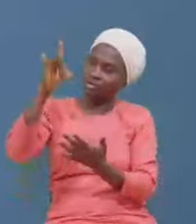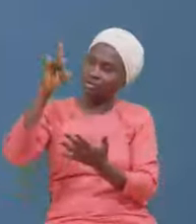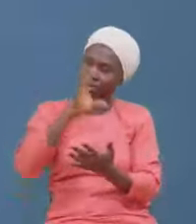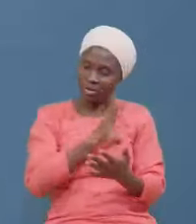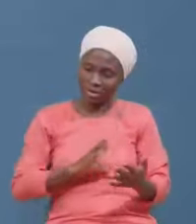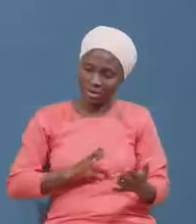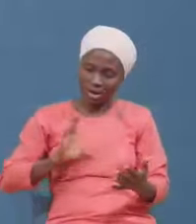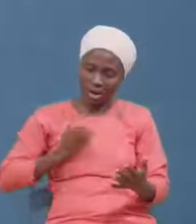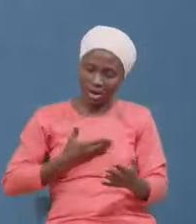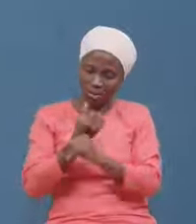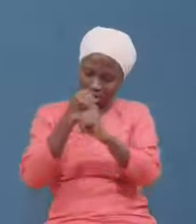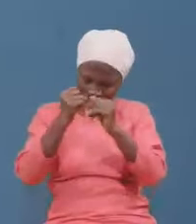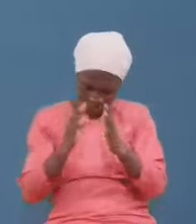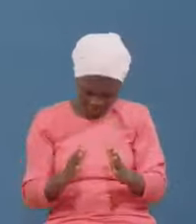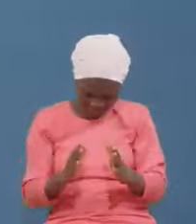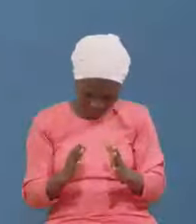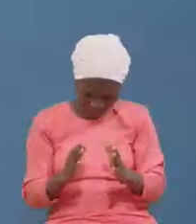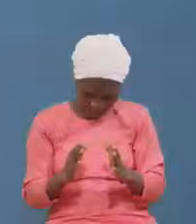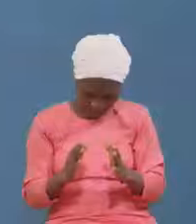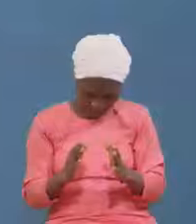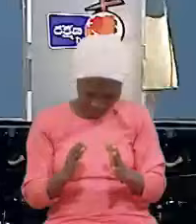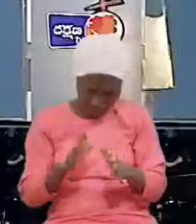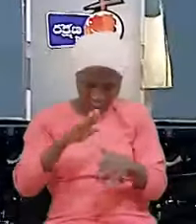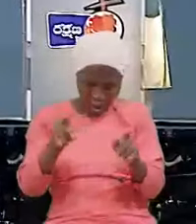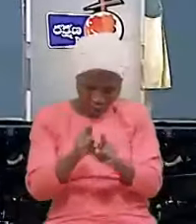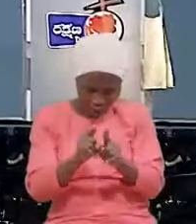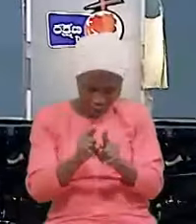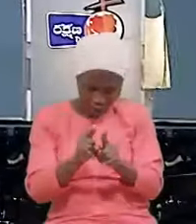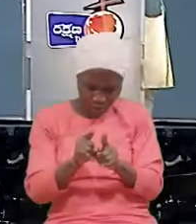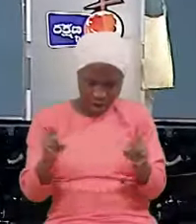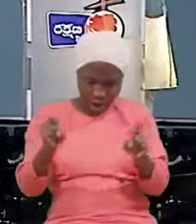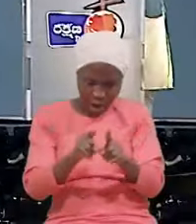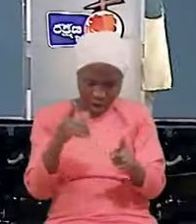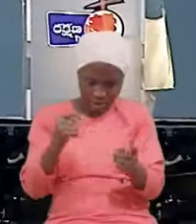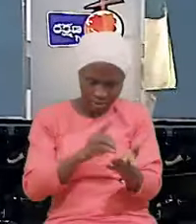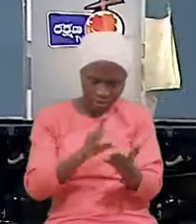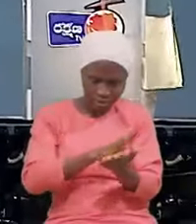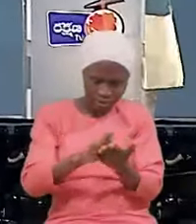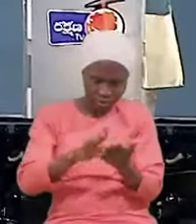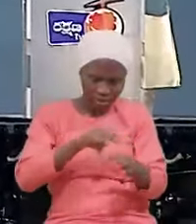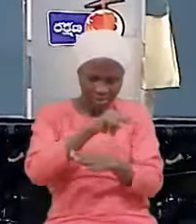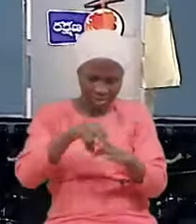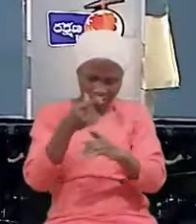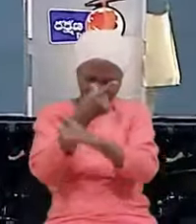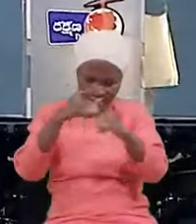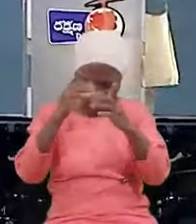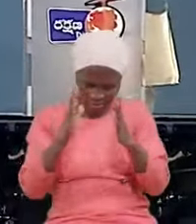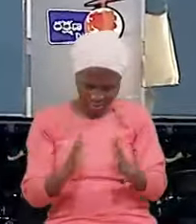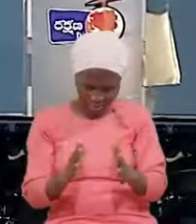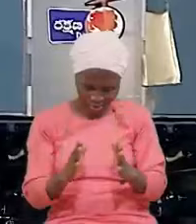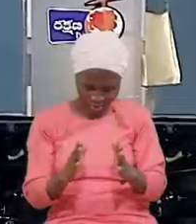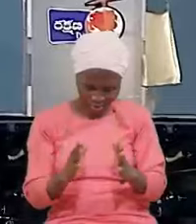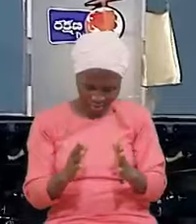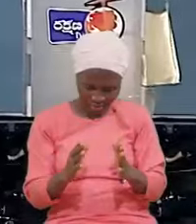Savior. మీరు నియమించిన రక్షకుడైన యేసు also as the supernatural liberator. అలాగే ప్రకృతికి అతీతమైన